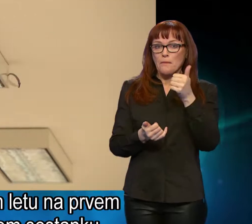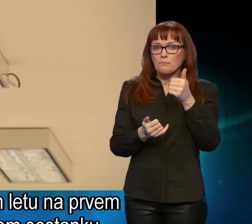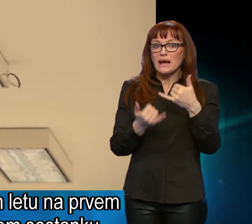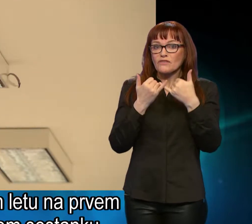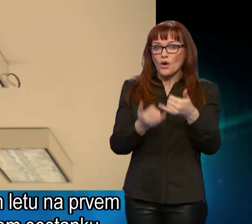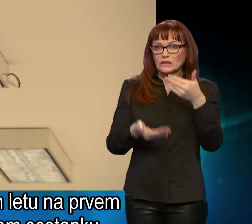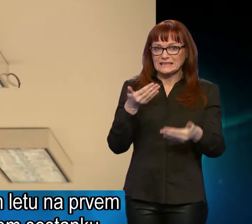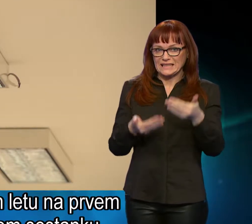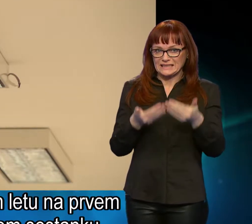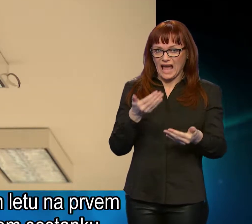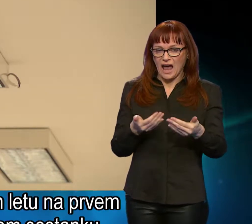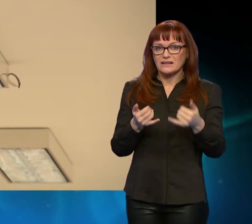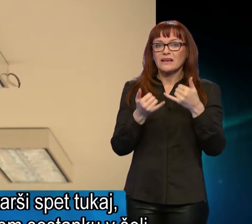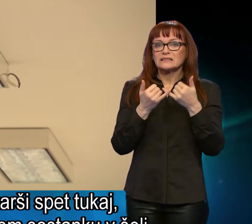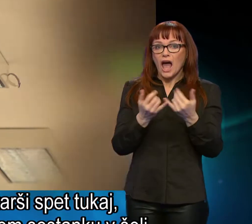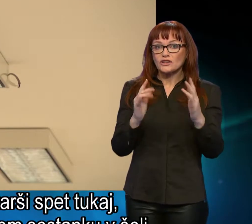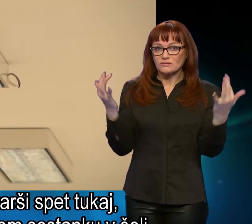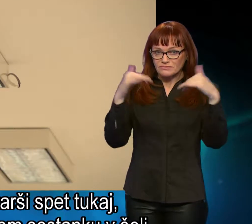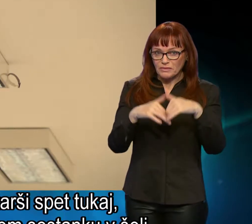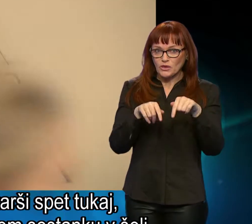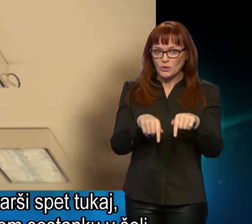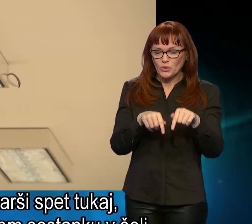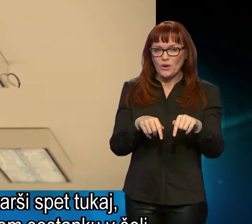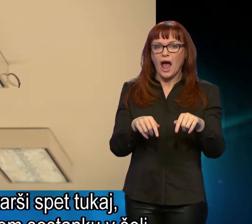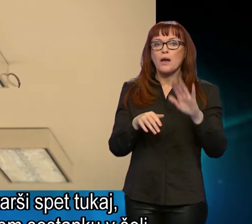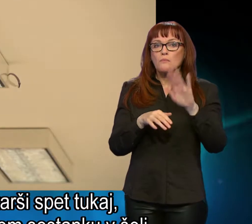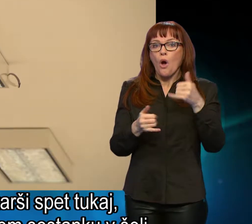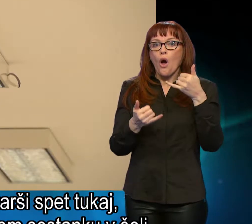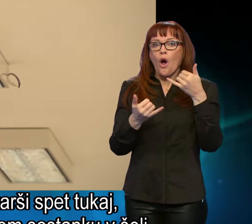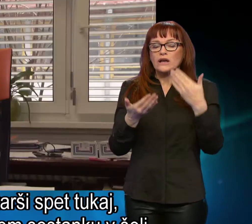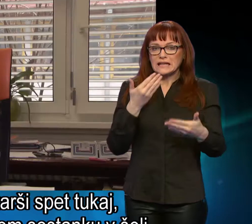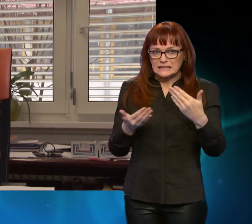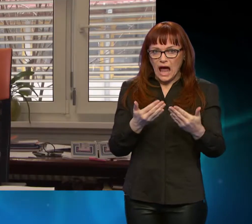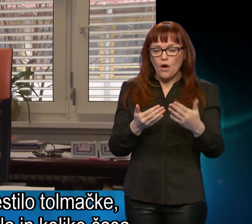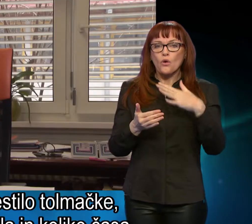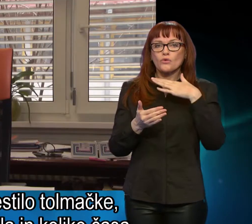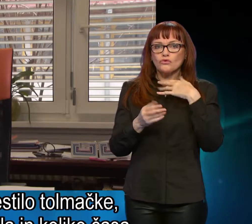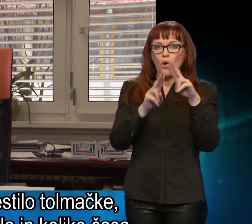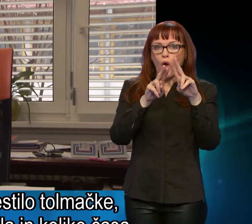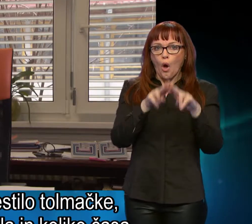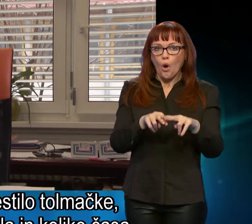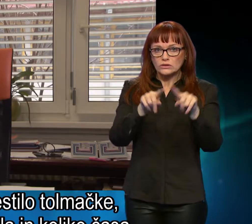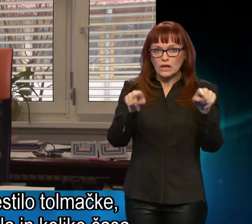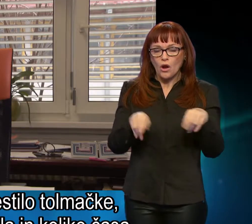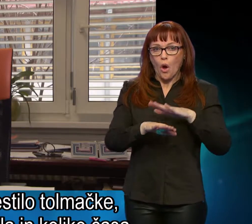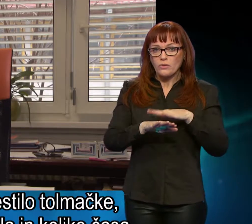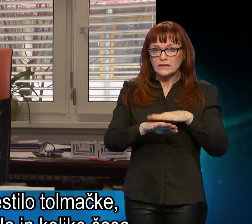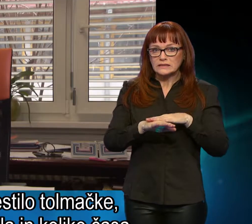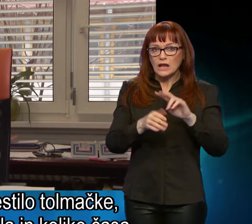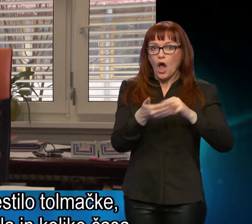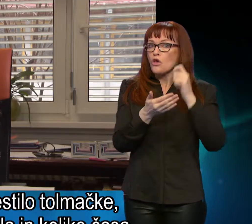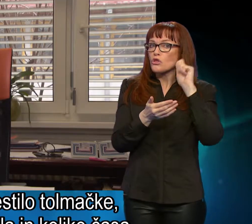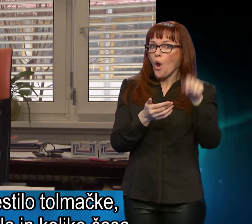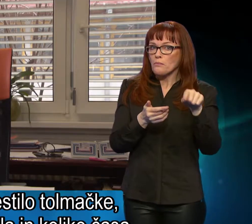roditeljskem sestanku, ko so bili starši spet tukaj, je po roditeljskem sestanku na šoli ostalo obvestilo te